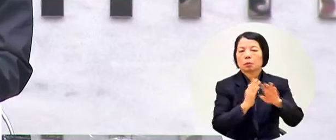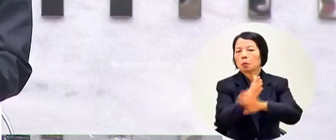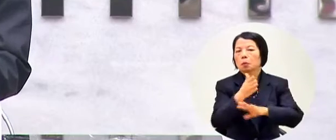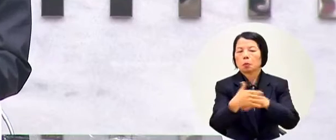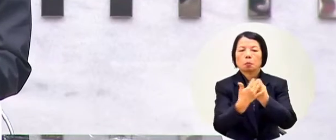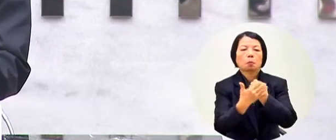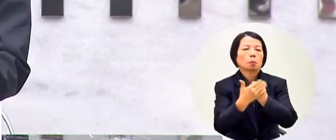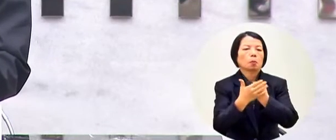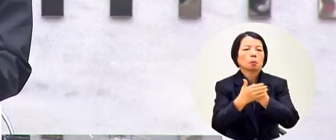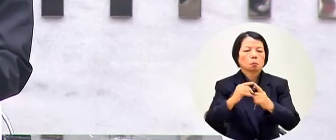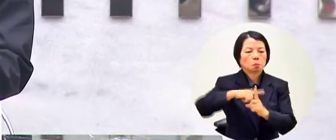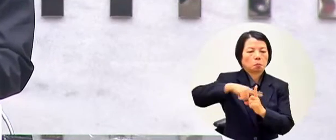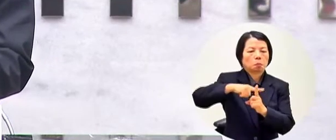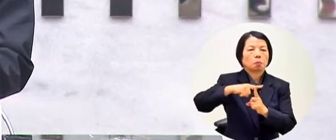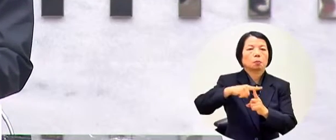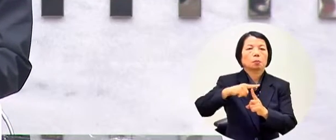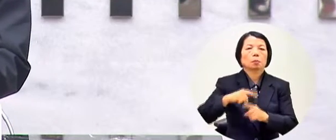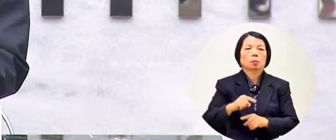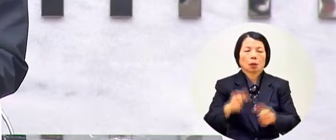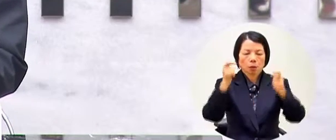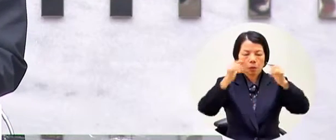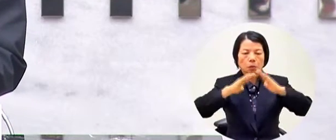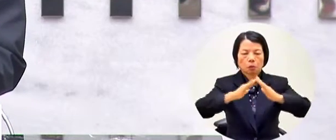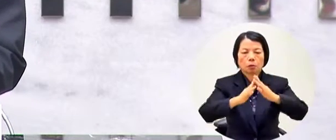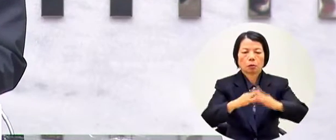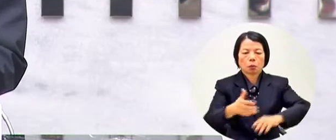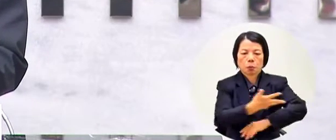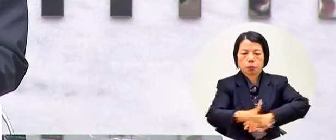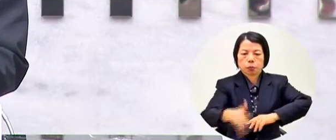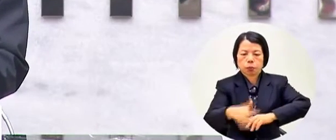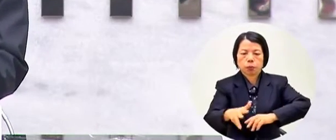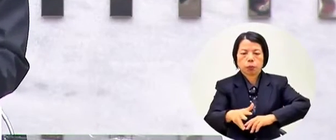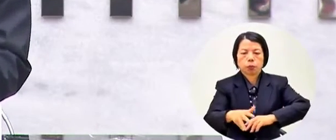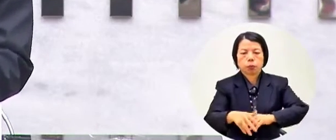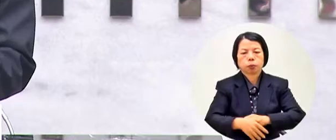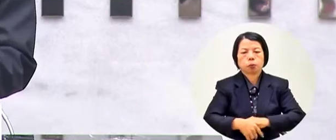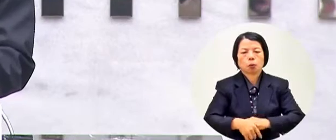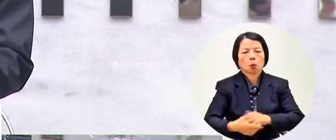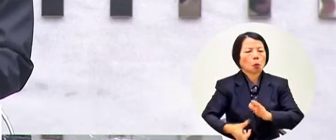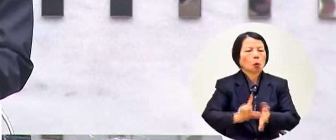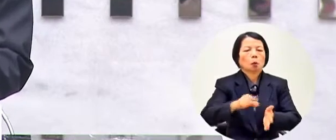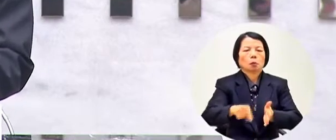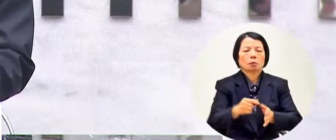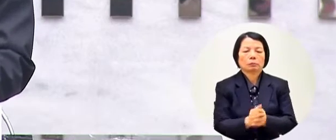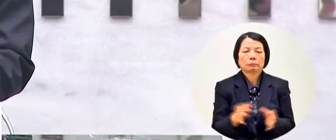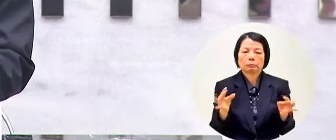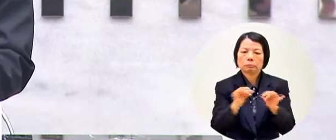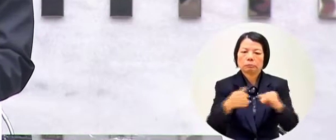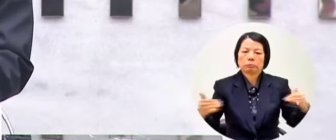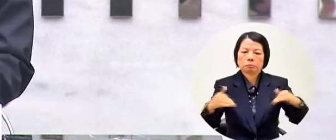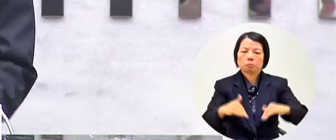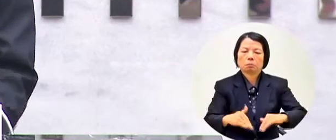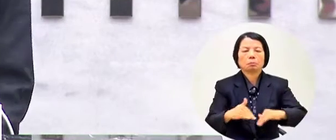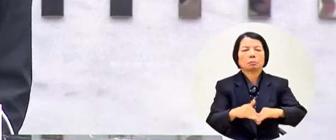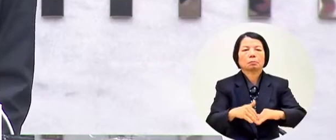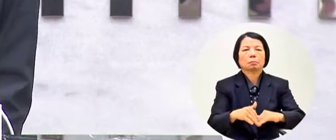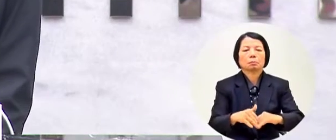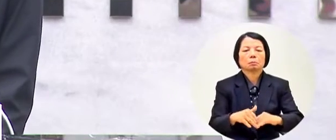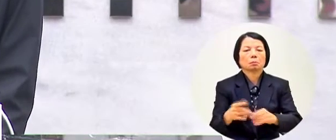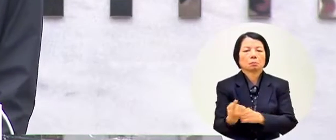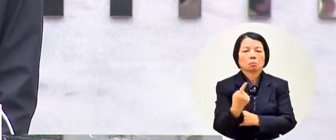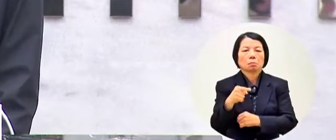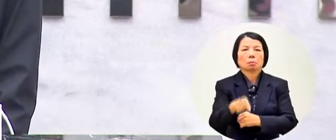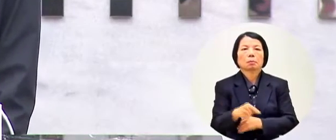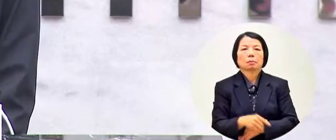标准。我们高雄市区排水系统的宣泄不及，以及地势低洼等原因，已造成多处